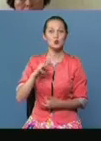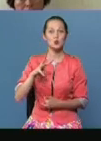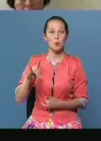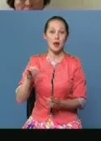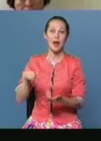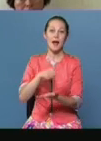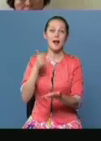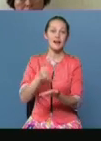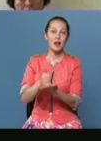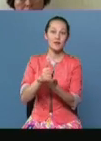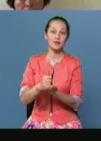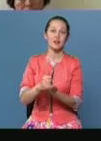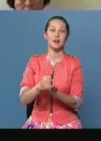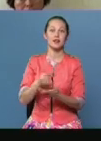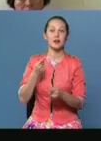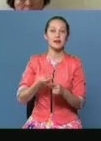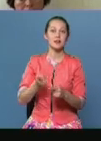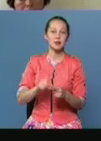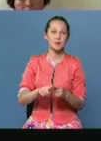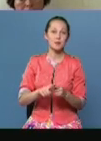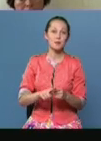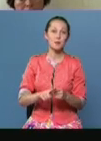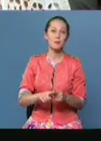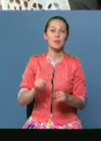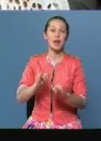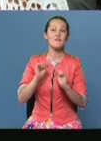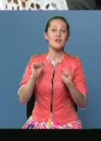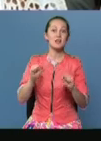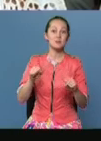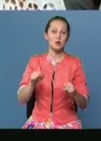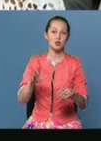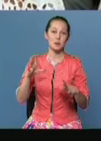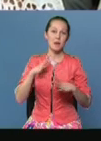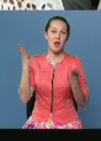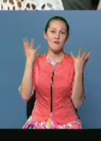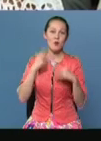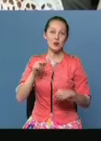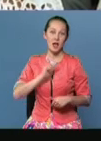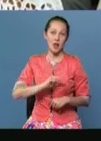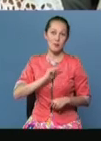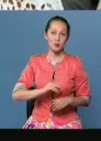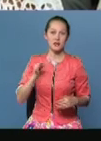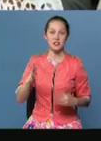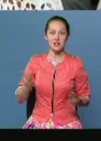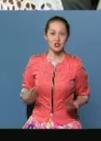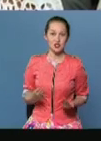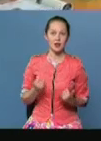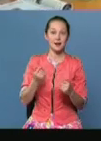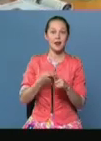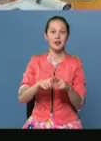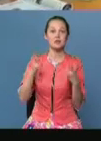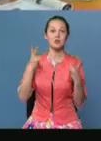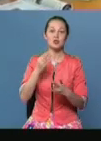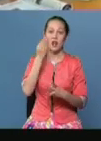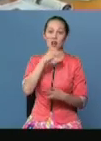приоритеты в развитии Ижевска, как и любого другого современного города, это возможность людям комфортно жить и работать. Для этого нужны доступная медицина, качественные